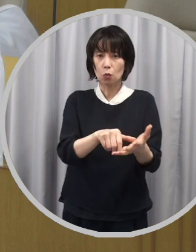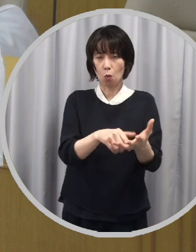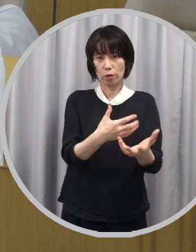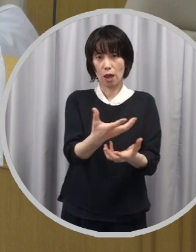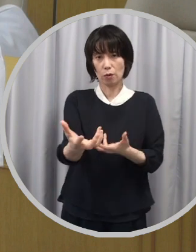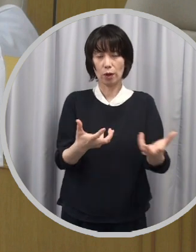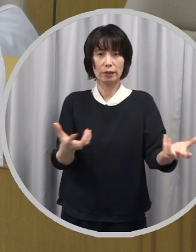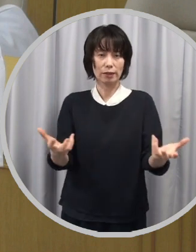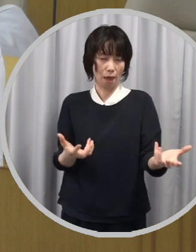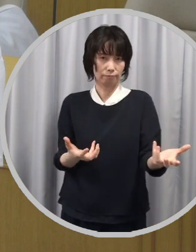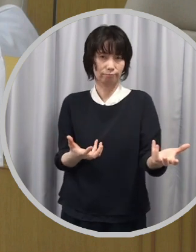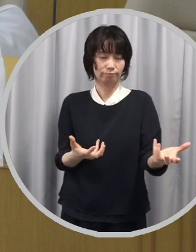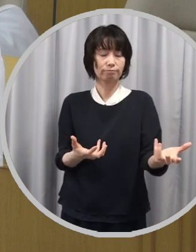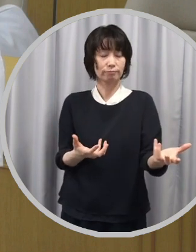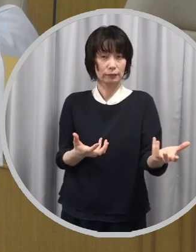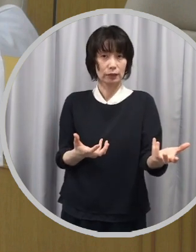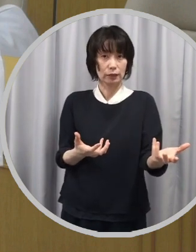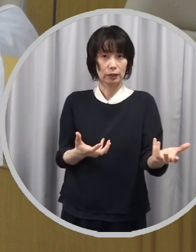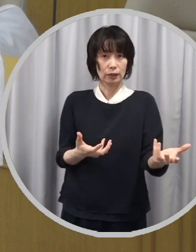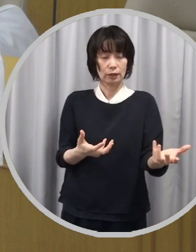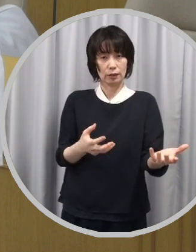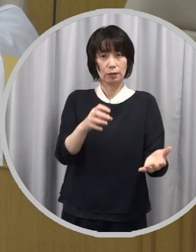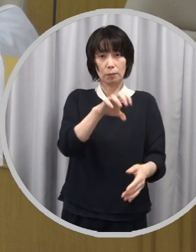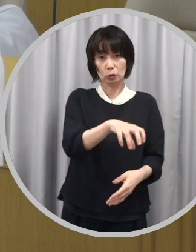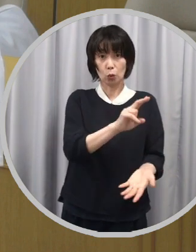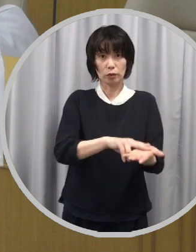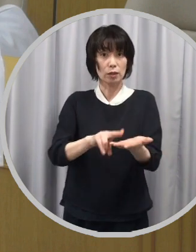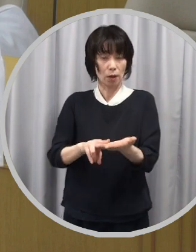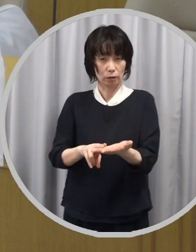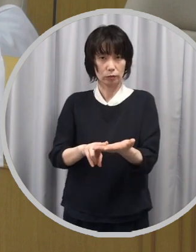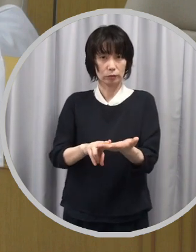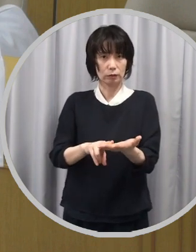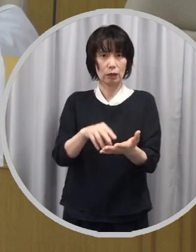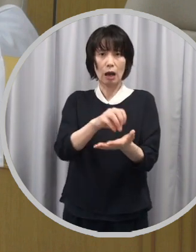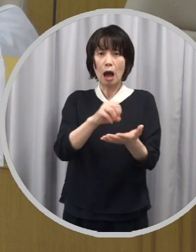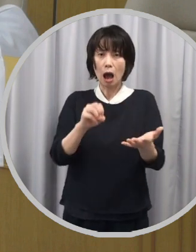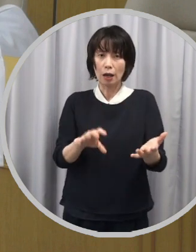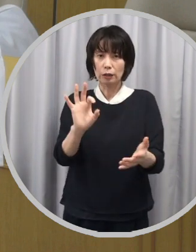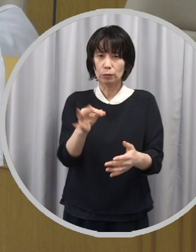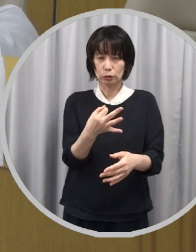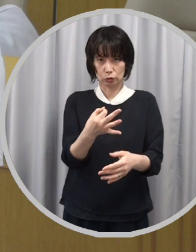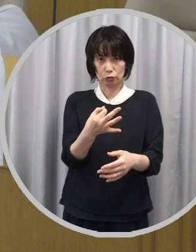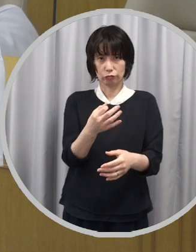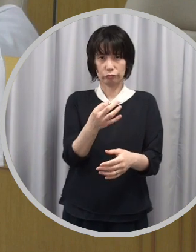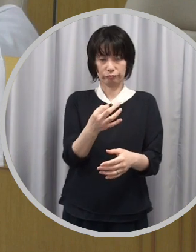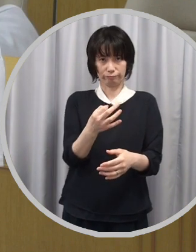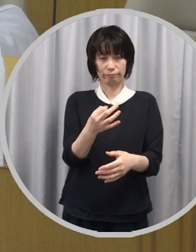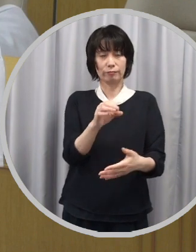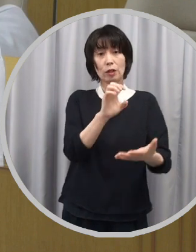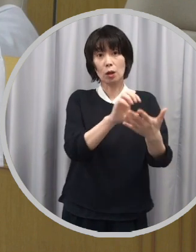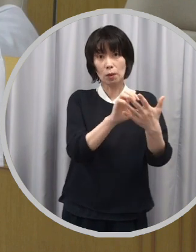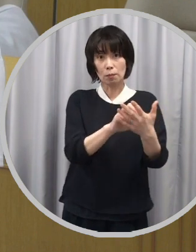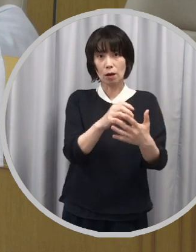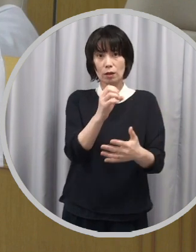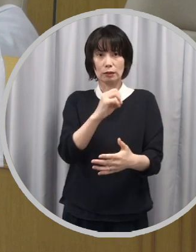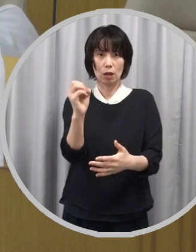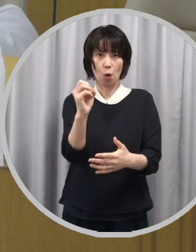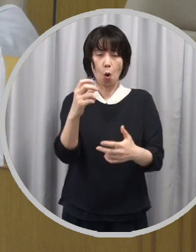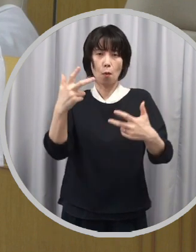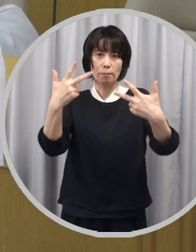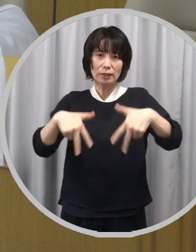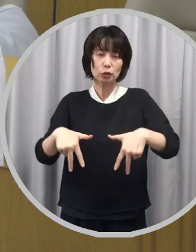や国内立地促進は、データセンターの廃棄物のゼロにするゼロミッション